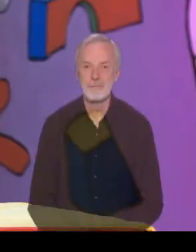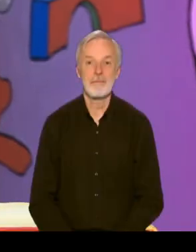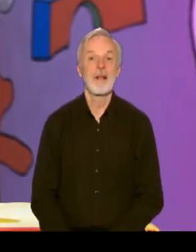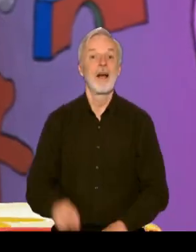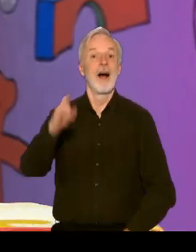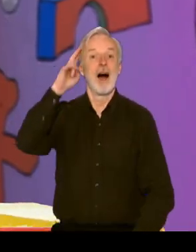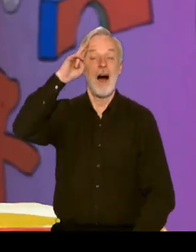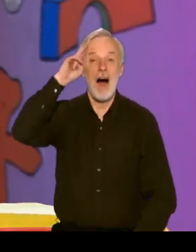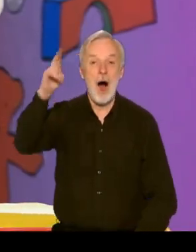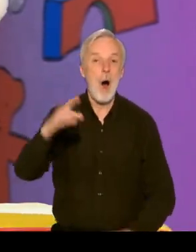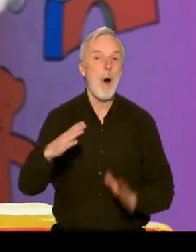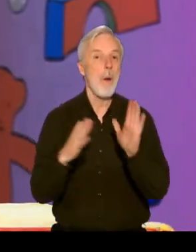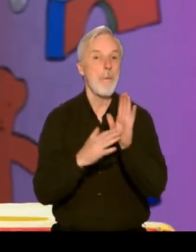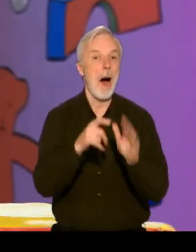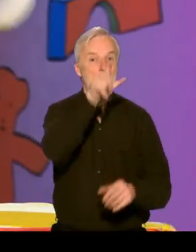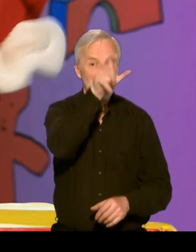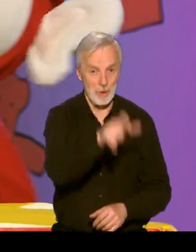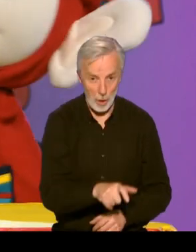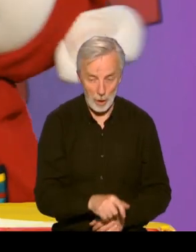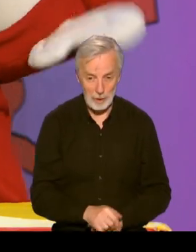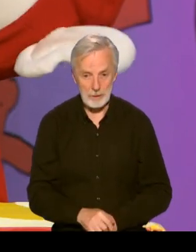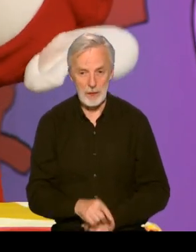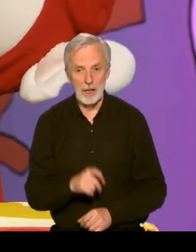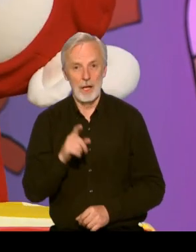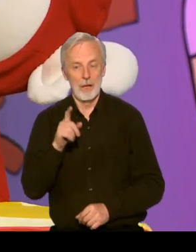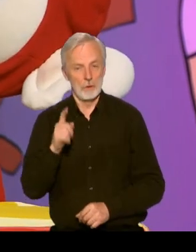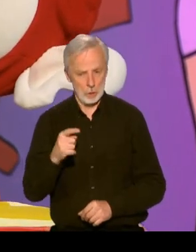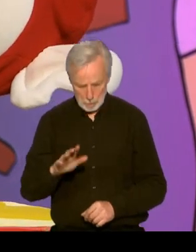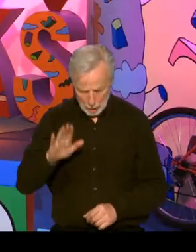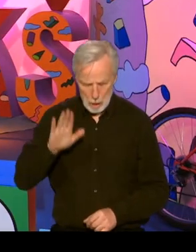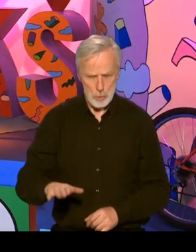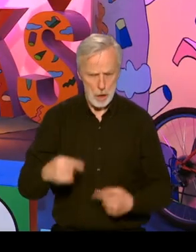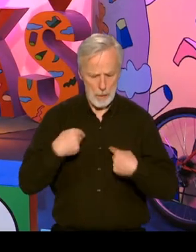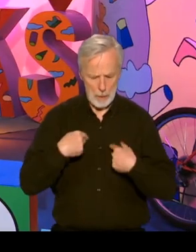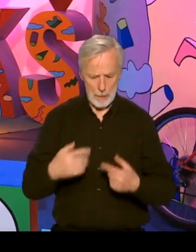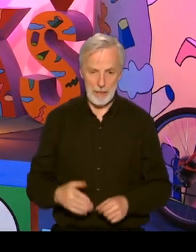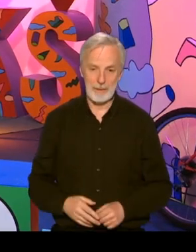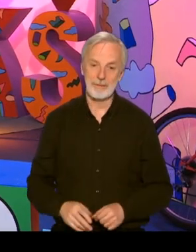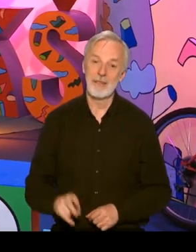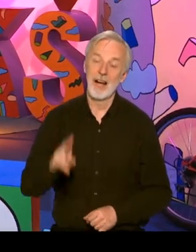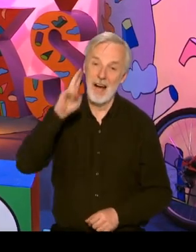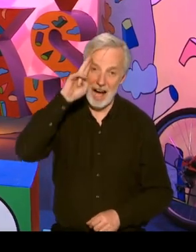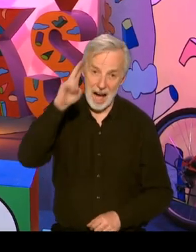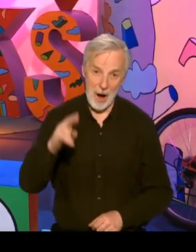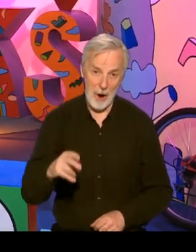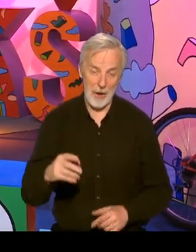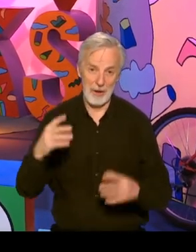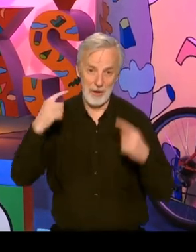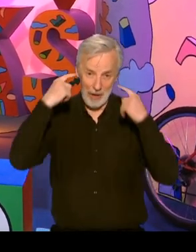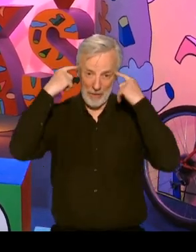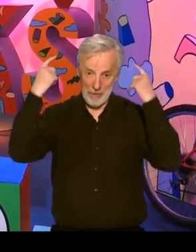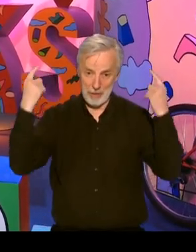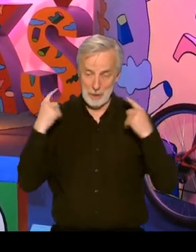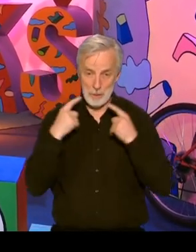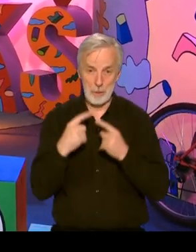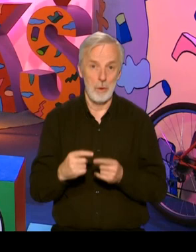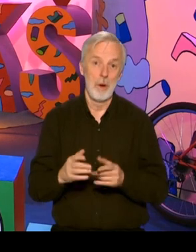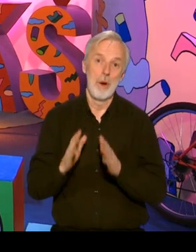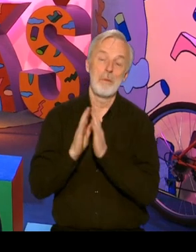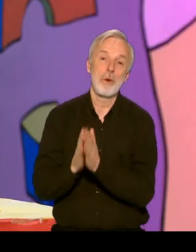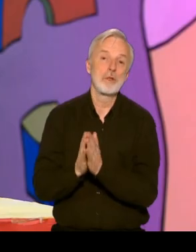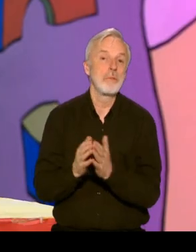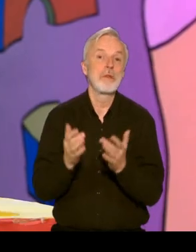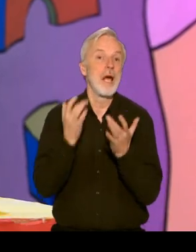Ahoj, Majdo. No, ahoj. Víš, že jsi mě málem zašlápla. Ahoj, Filipku, ahoj všichni, prosím tě, jak se to mohlo